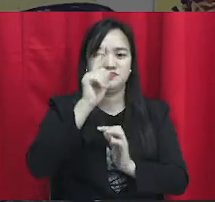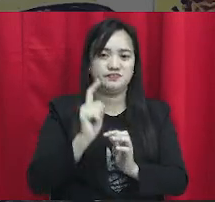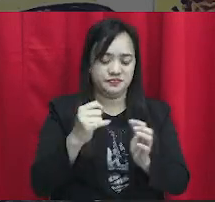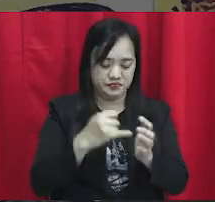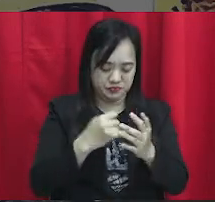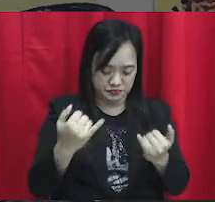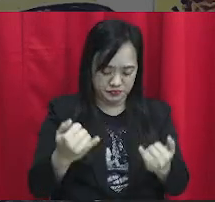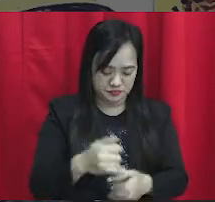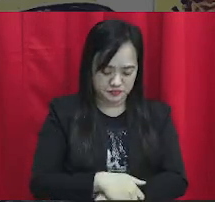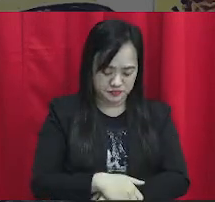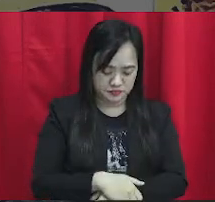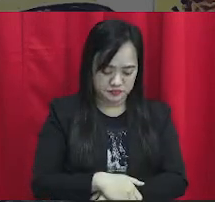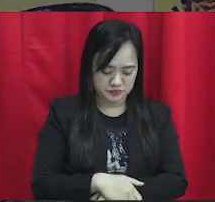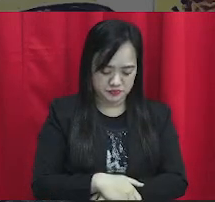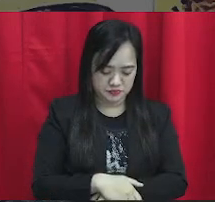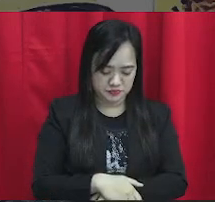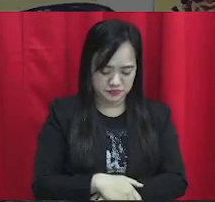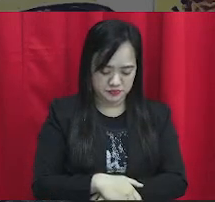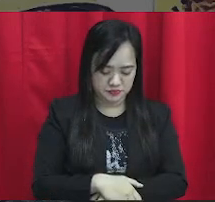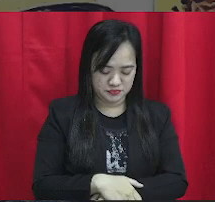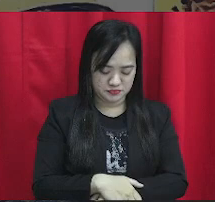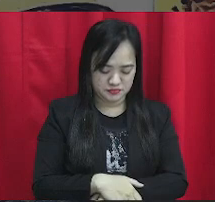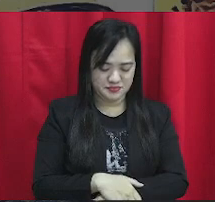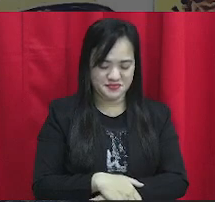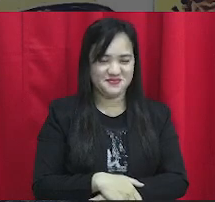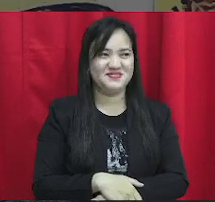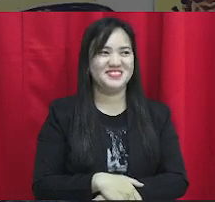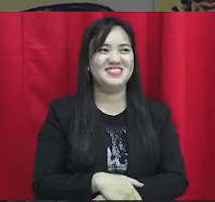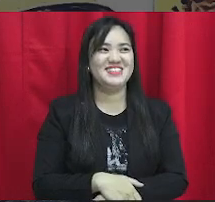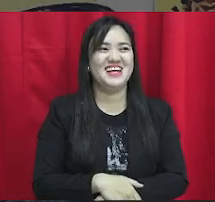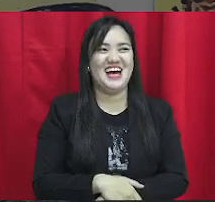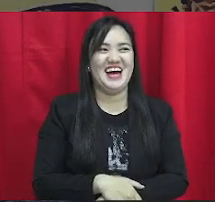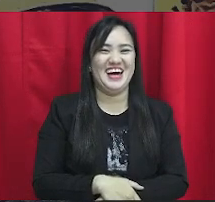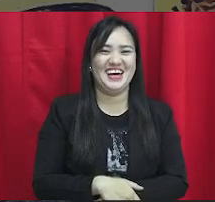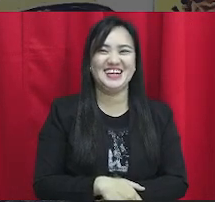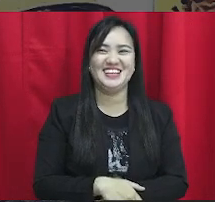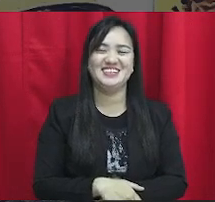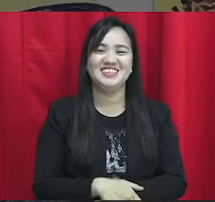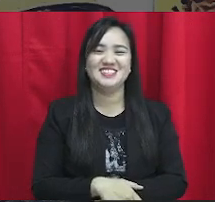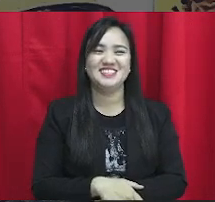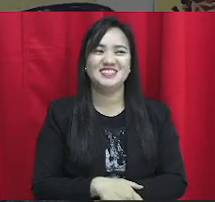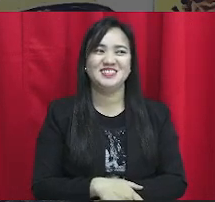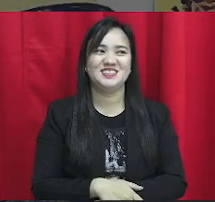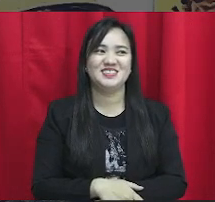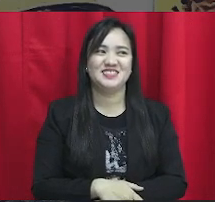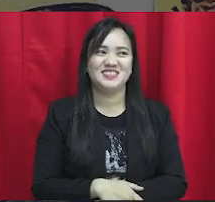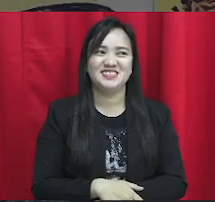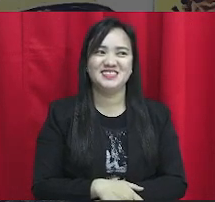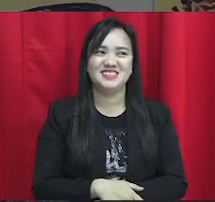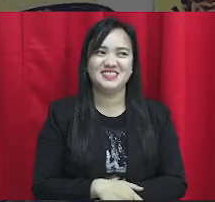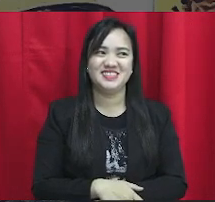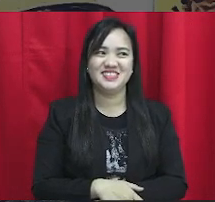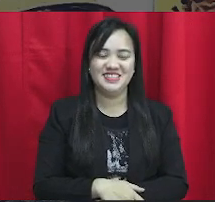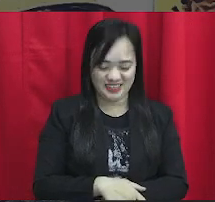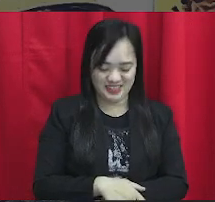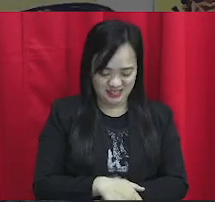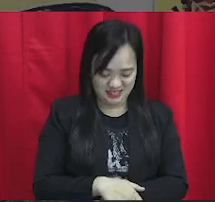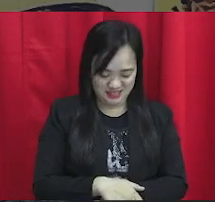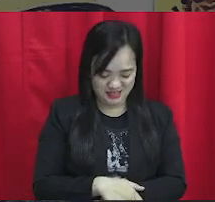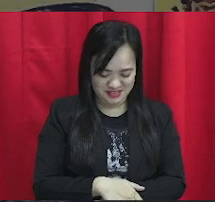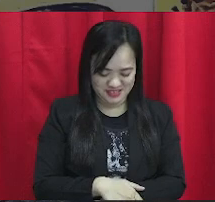Nanay Lynn, ito po ang katanungan. For 1 million pesos. Why? Why 1 million pesos? Walang 1 million! Okay.